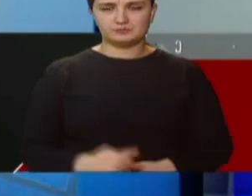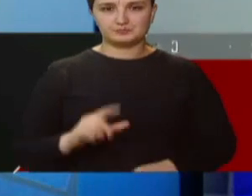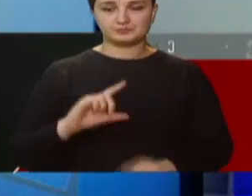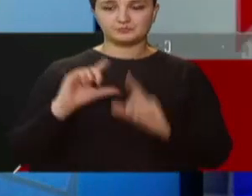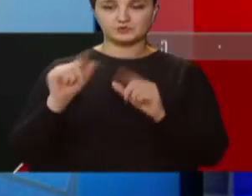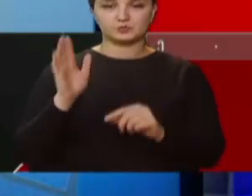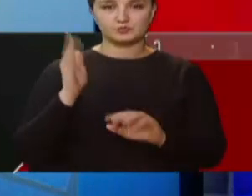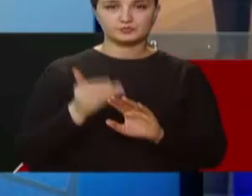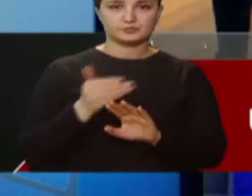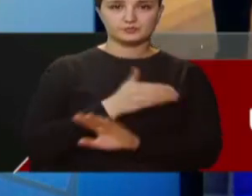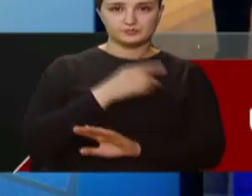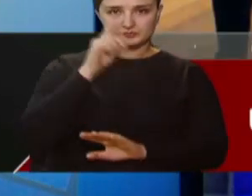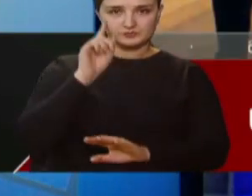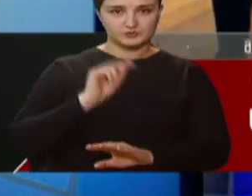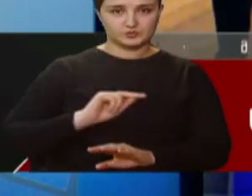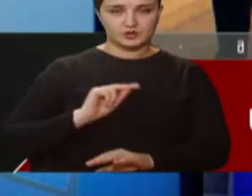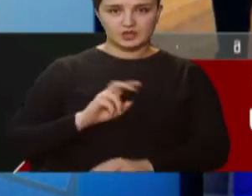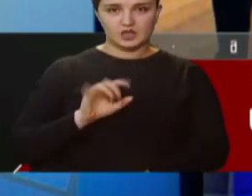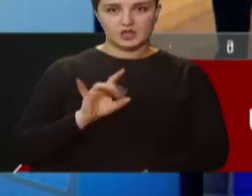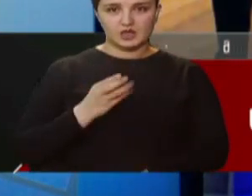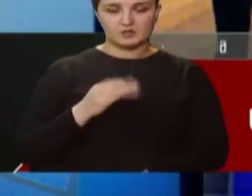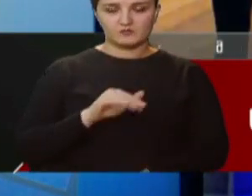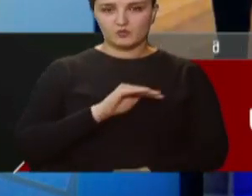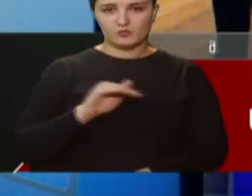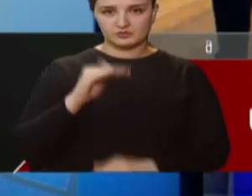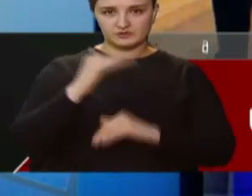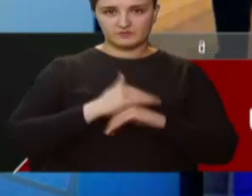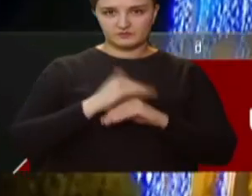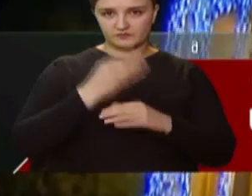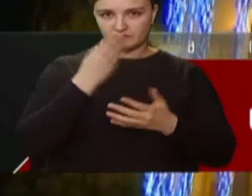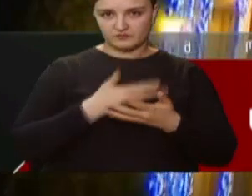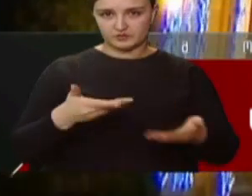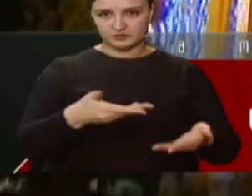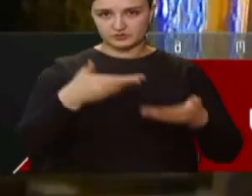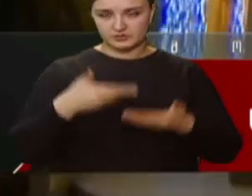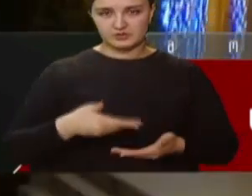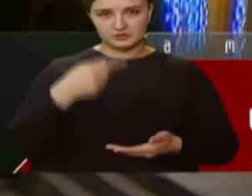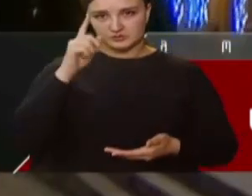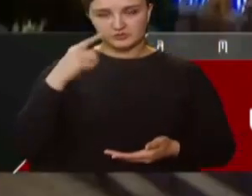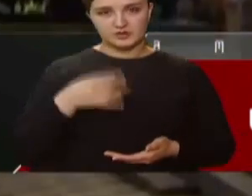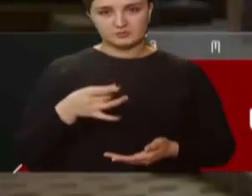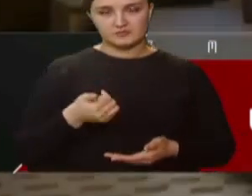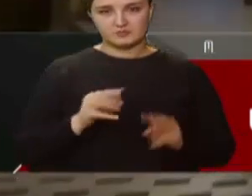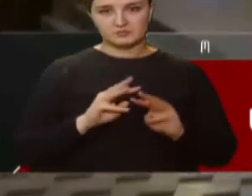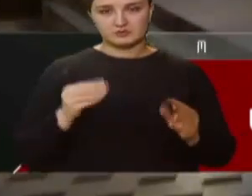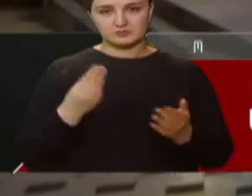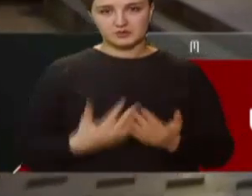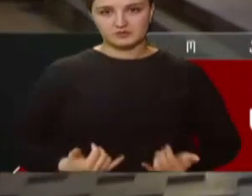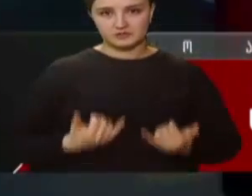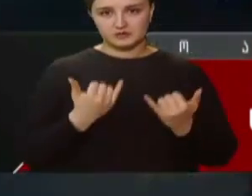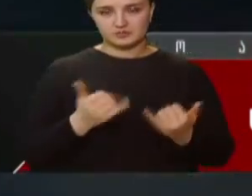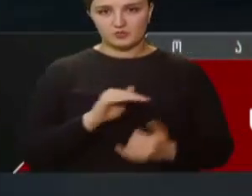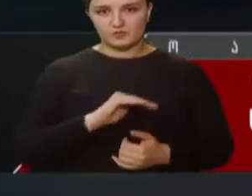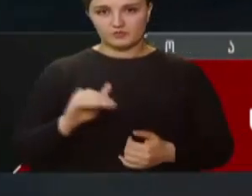გამგზავრებამდე აზერბაიჯანელ კოლეგას ირაკლი ღარიბაშვილმა ოფიციალურ ვახშამზე უმასპინძლა. აზერბაიჯანის რესპუბლიკის პრემიერ-მინისტრის პატივსაცემად